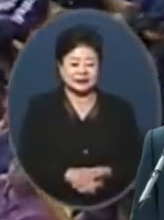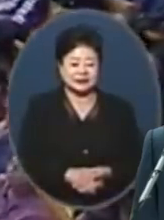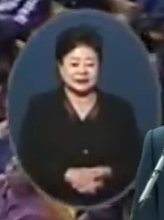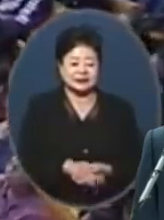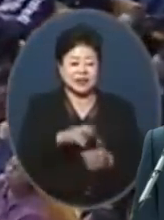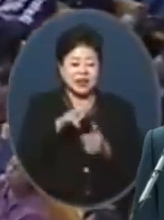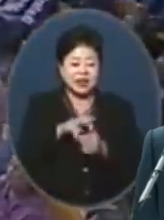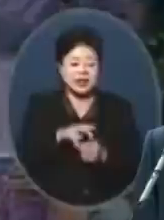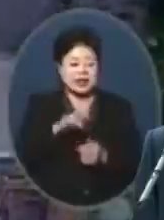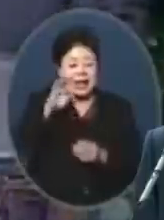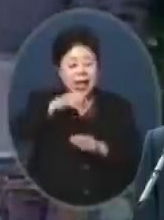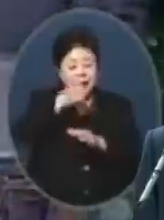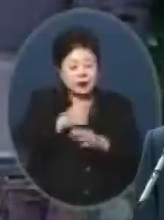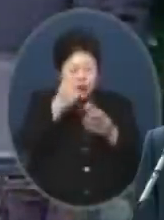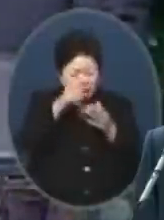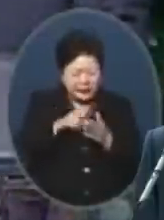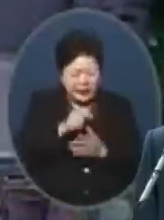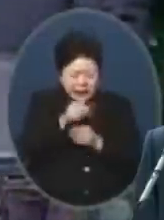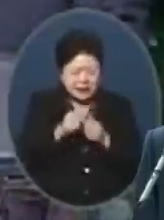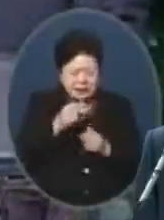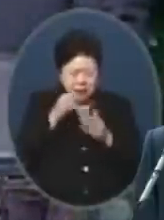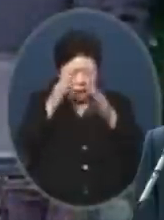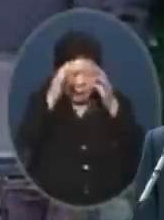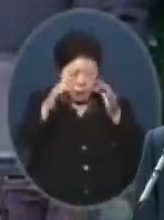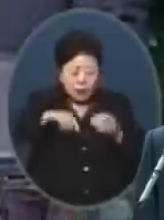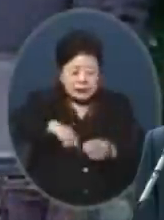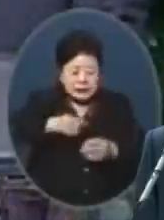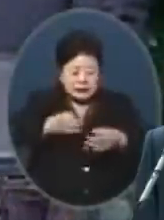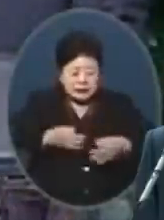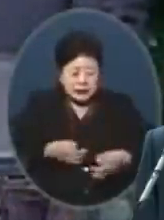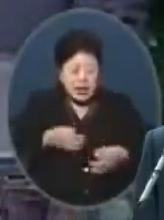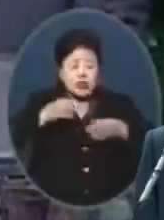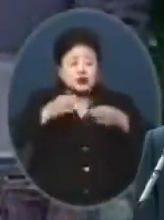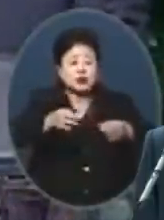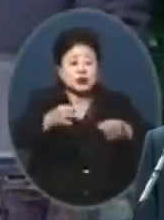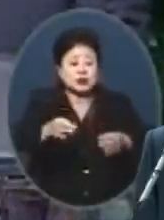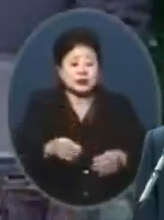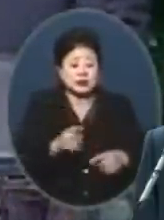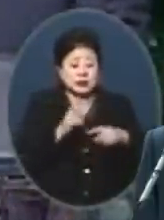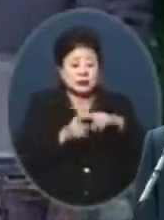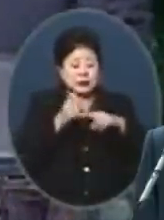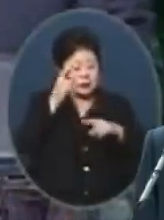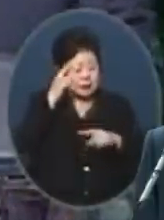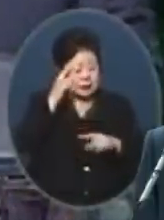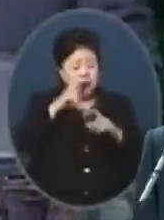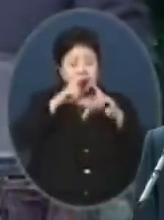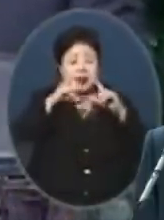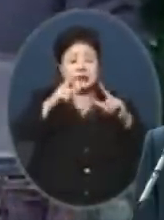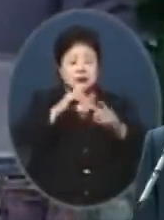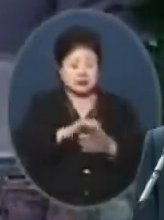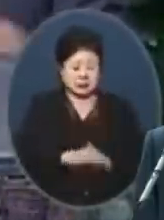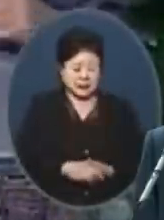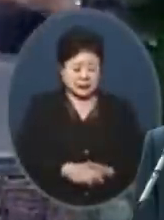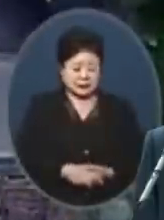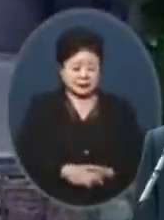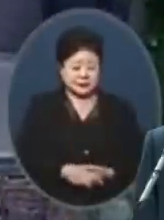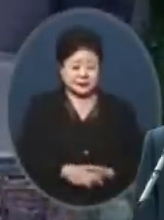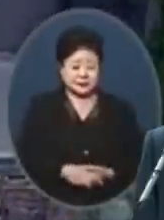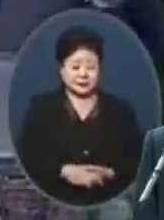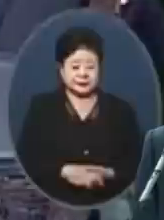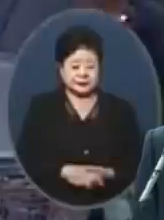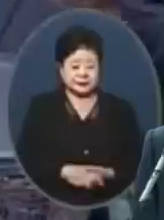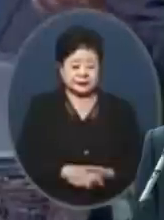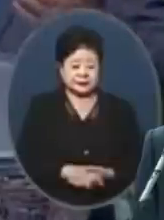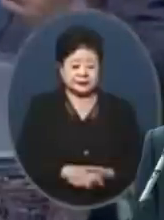다윗은 고난 때 하나님만 바라보고 자기 자신을 향해 소리내어 긍정적인 믿음의 선언을 했습니다. So when he was